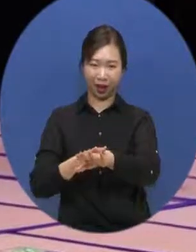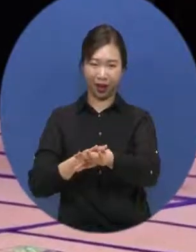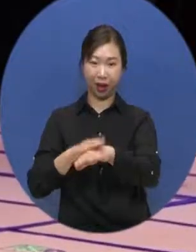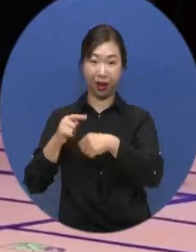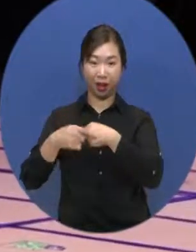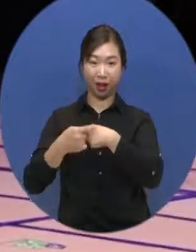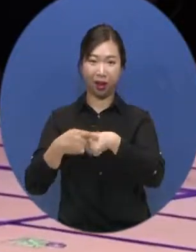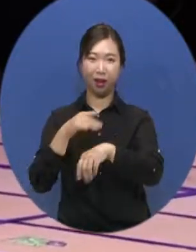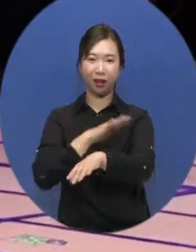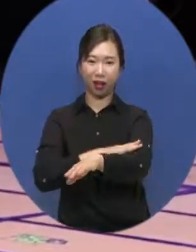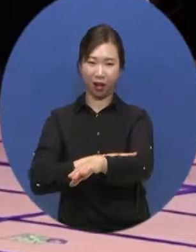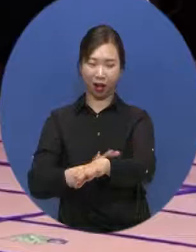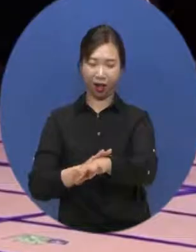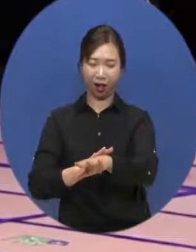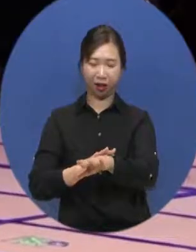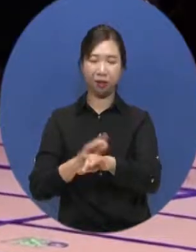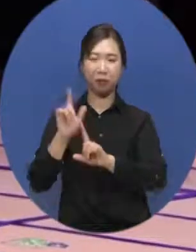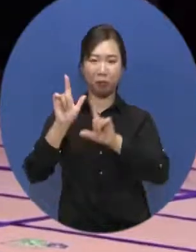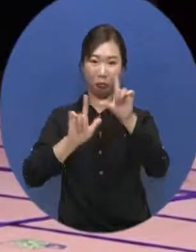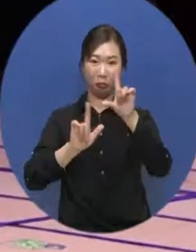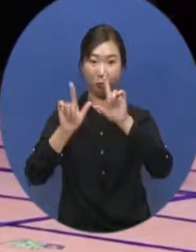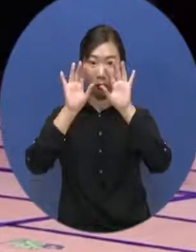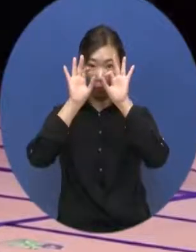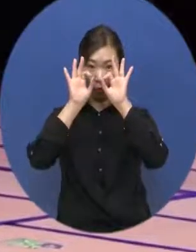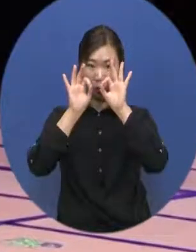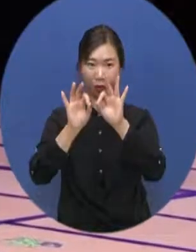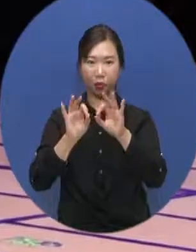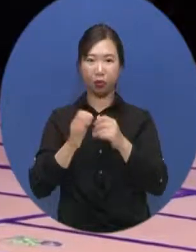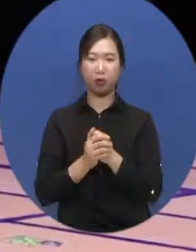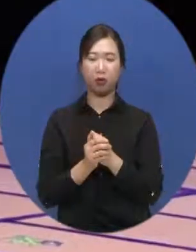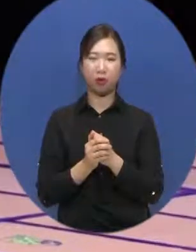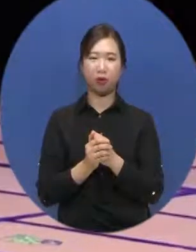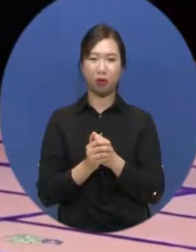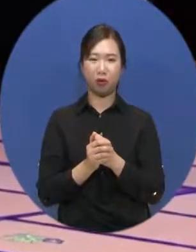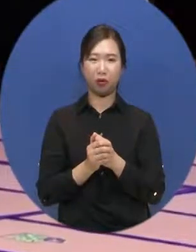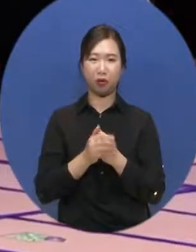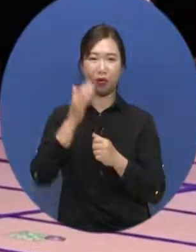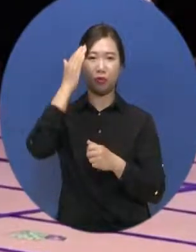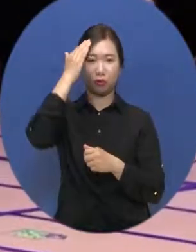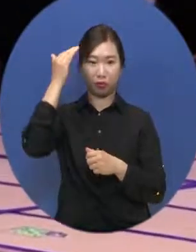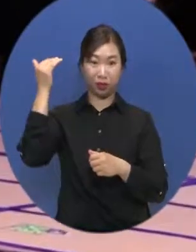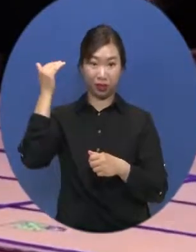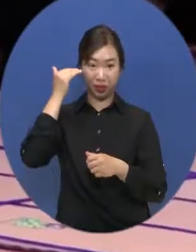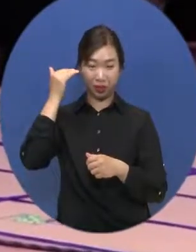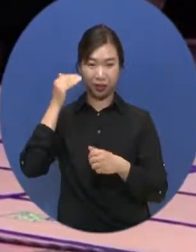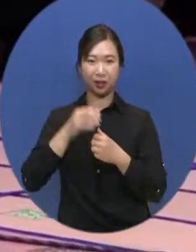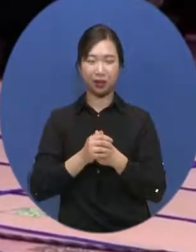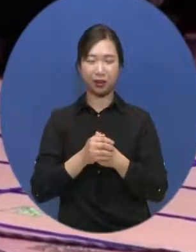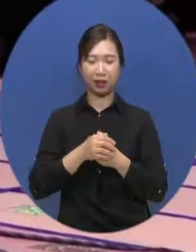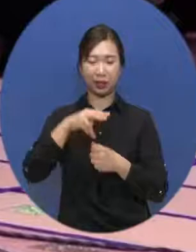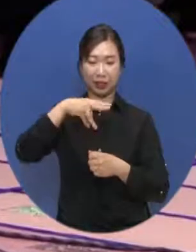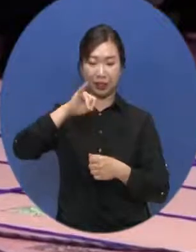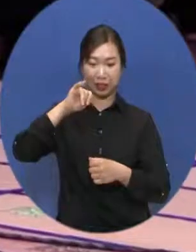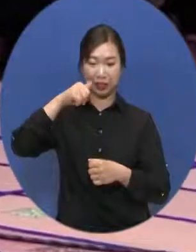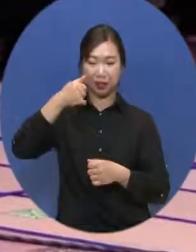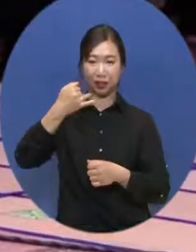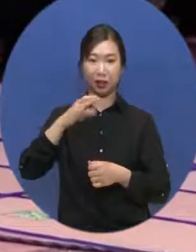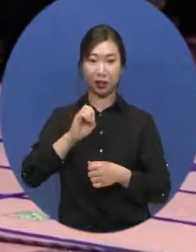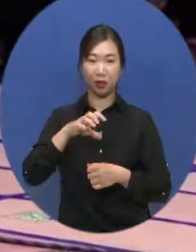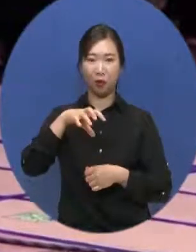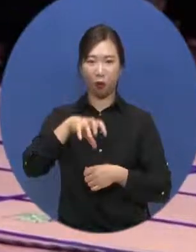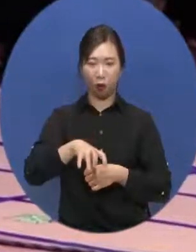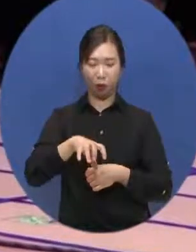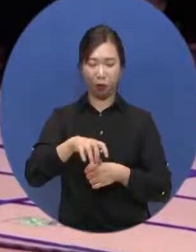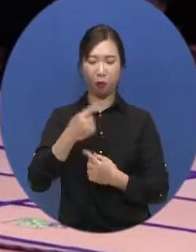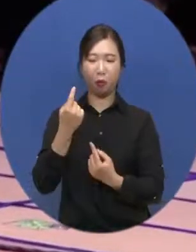잘 오래된 모습을 보고 과연 우리나라에 우리 시흥 지역만큼 잘하는 데가 또 있을까 하는